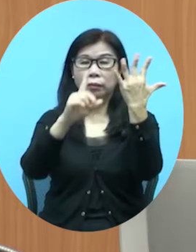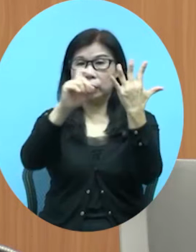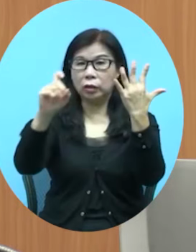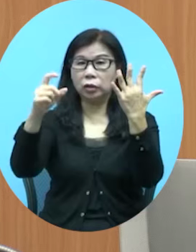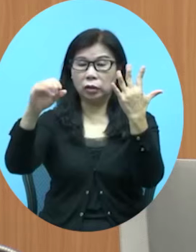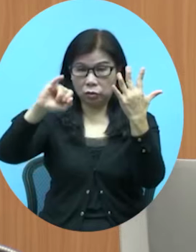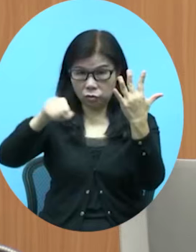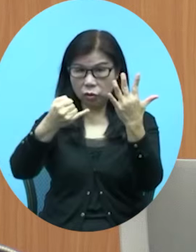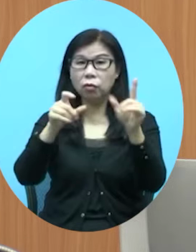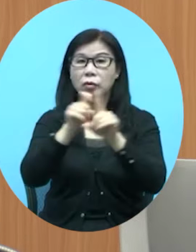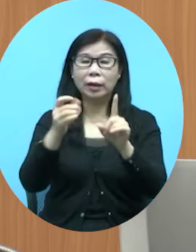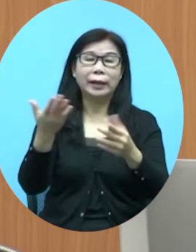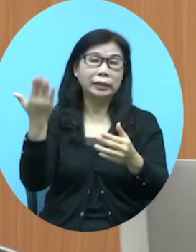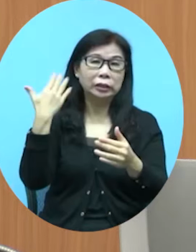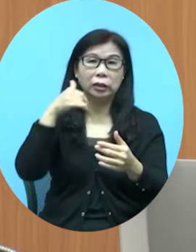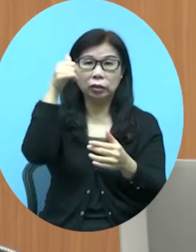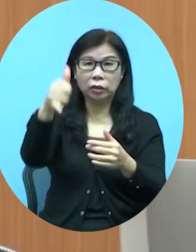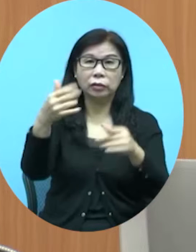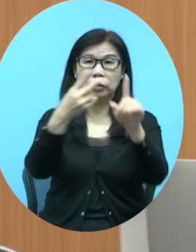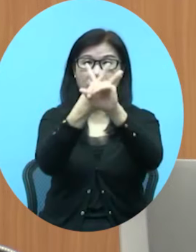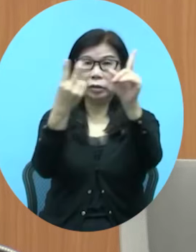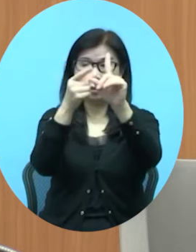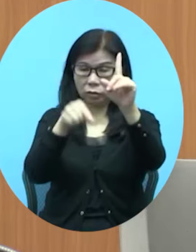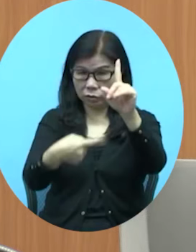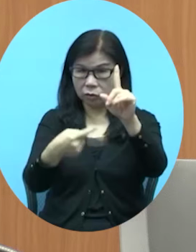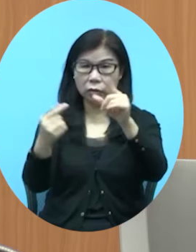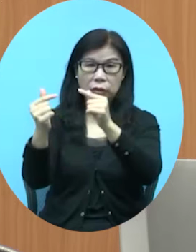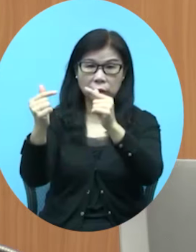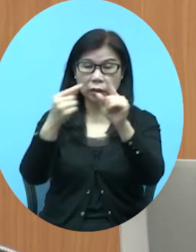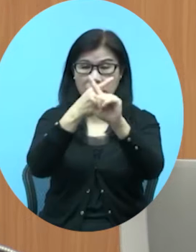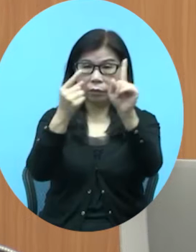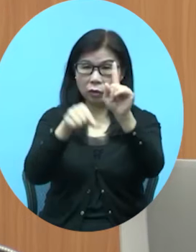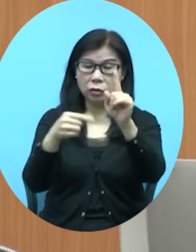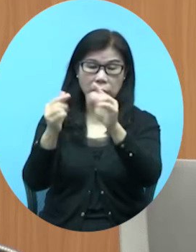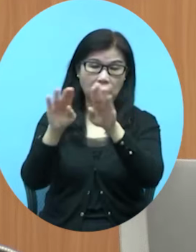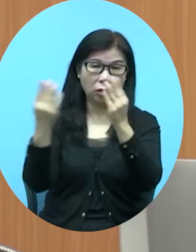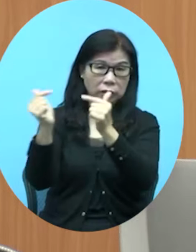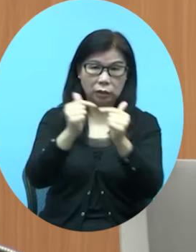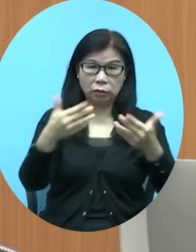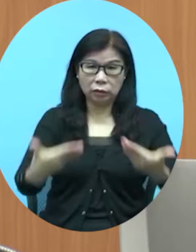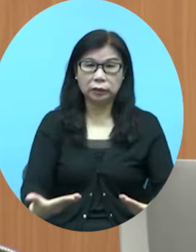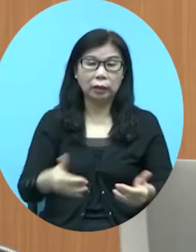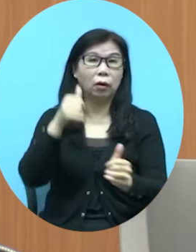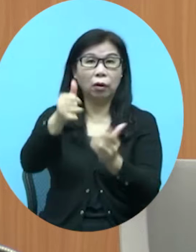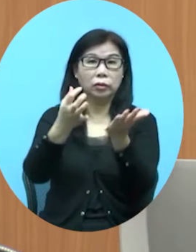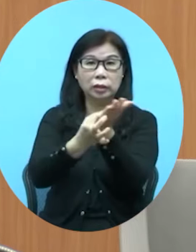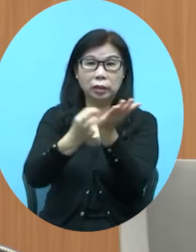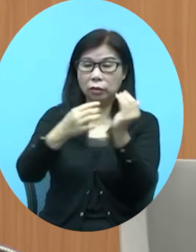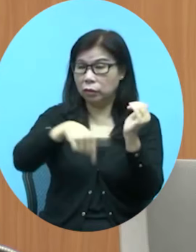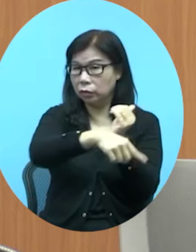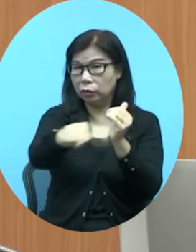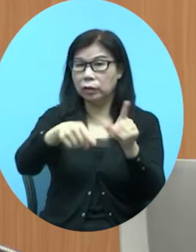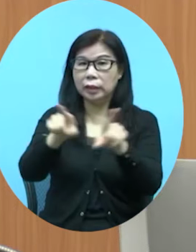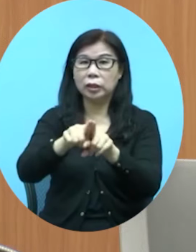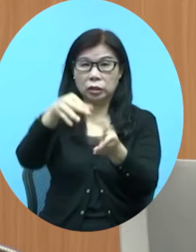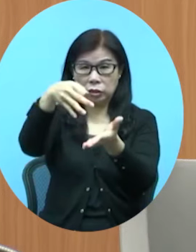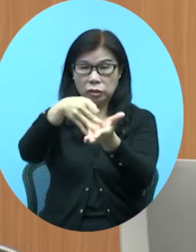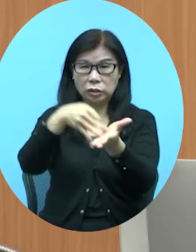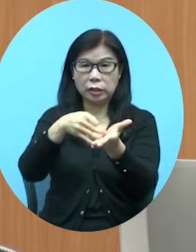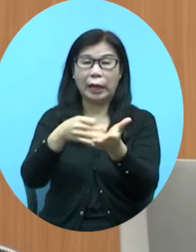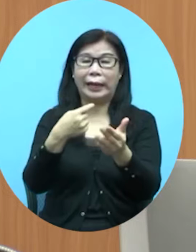希望曾經去過11月1日之後去過這些地方的人士都參加過